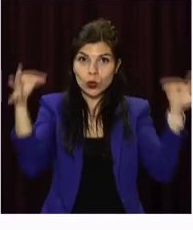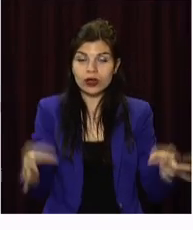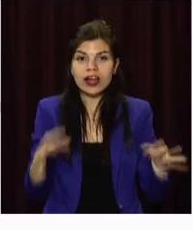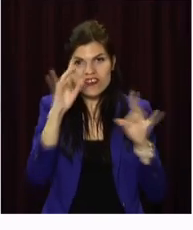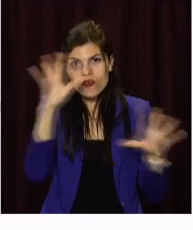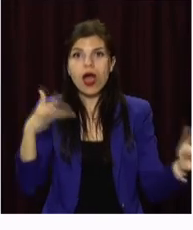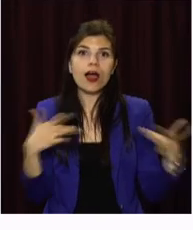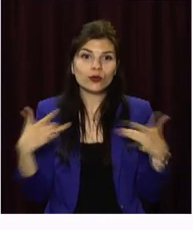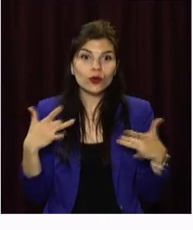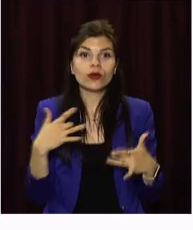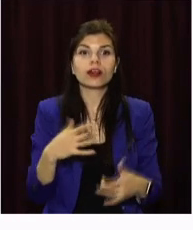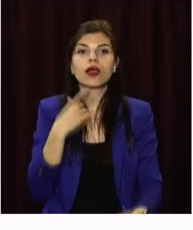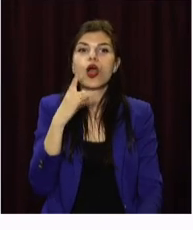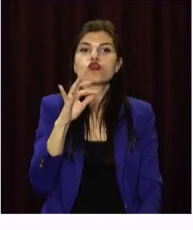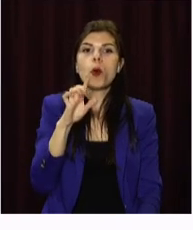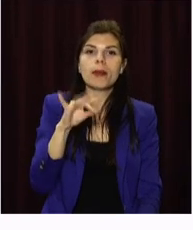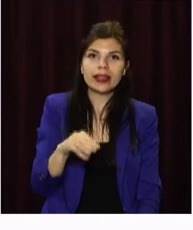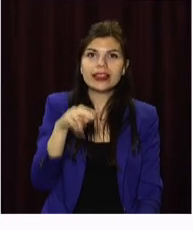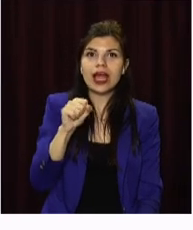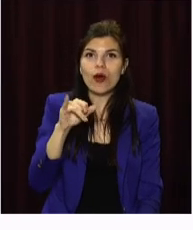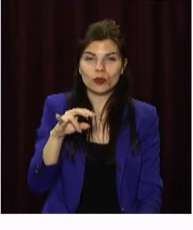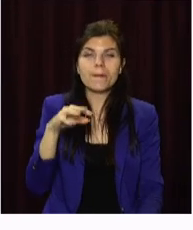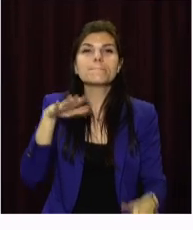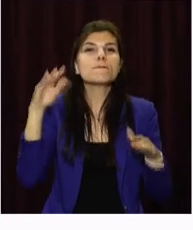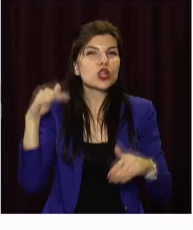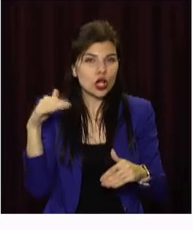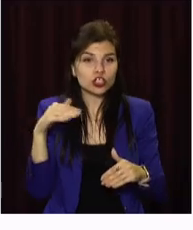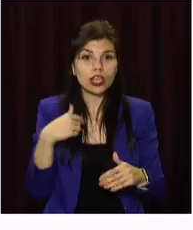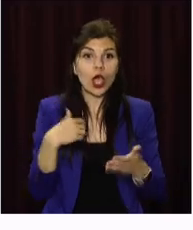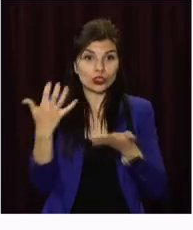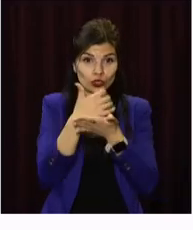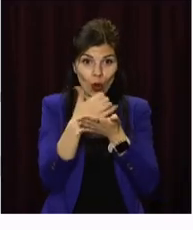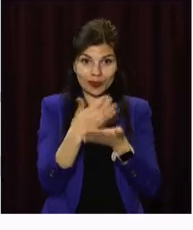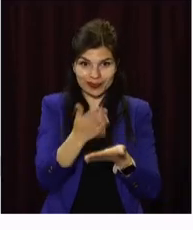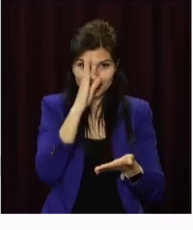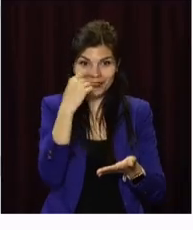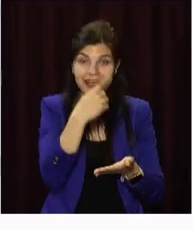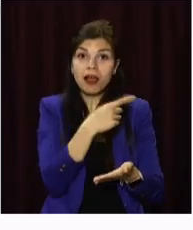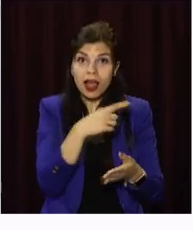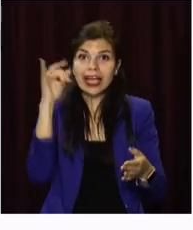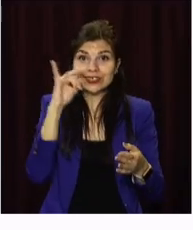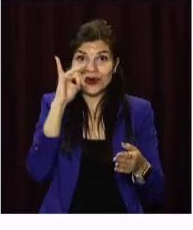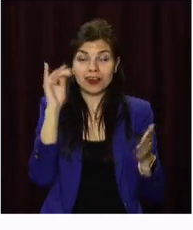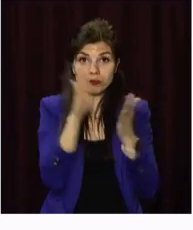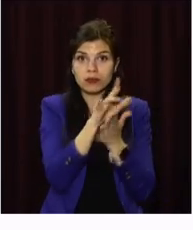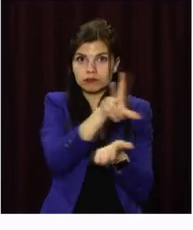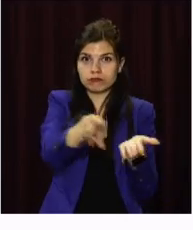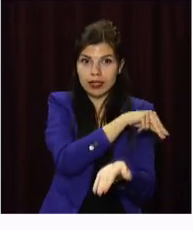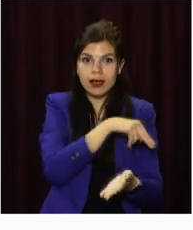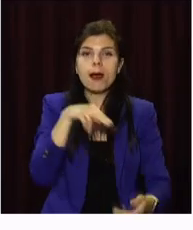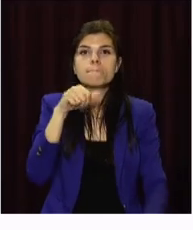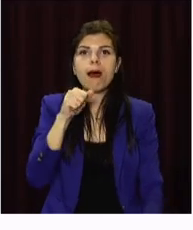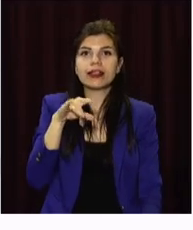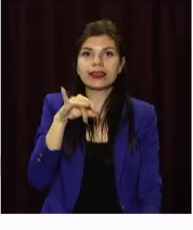відомі актори. Роберт Дауні-младший, я його зібрав, і він выложил к себе в историю. Нейл Патрик Харрис,